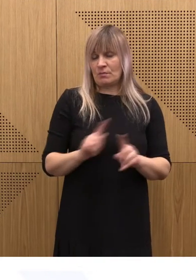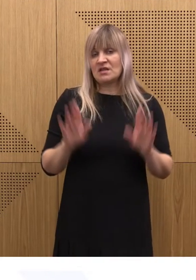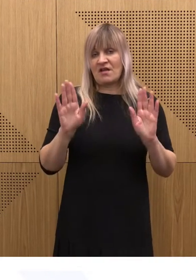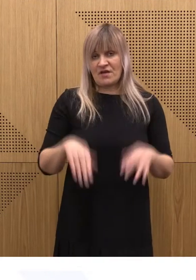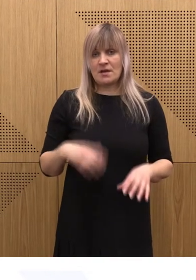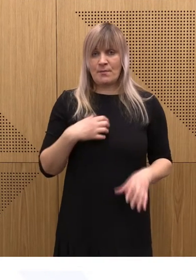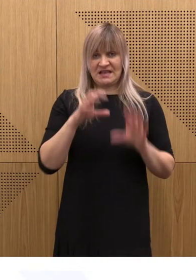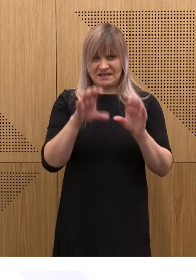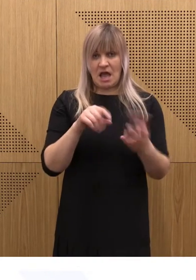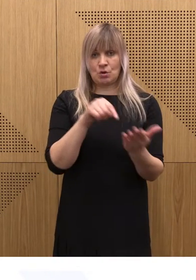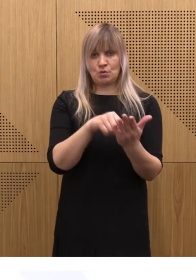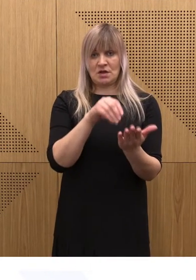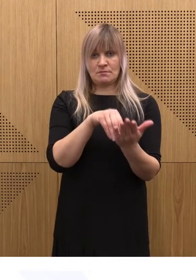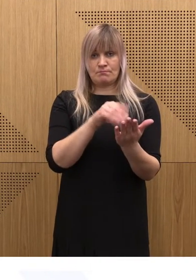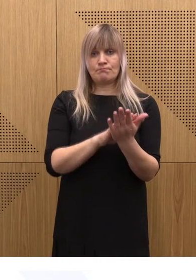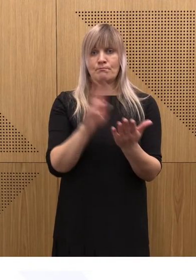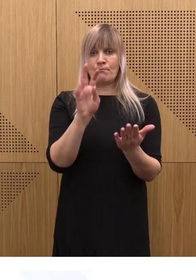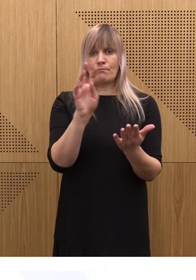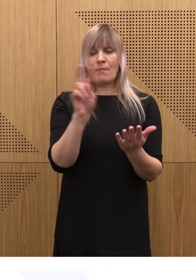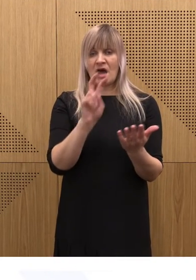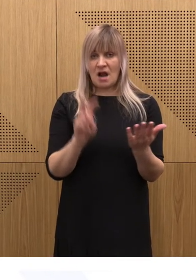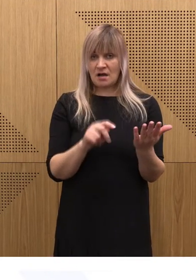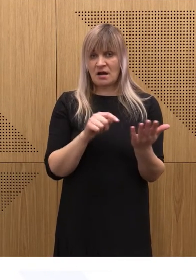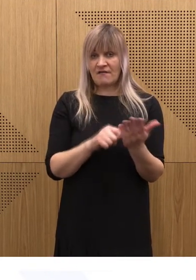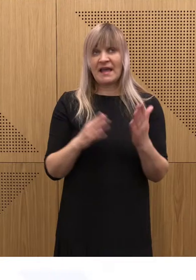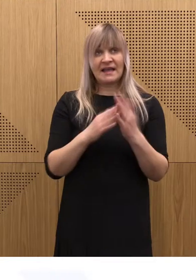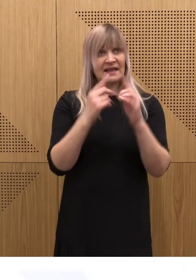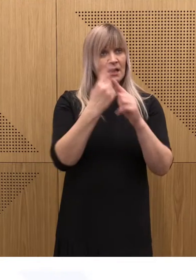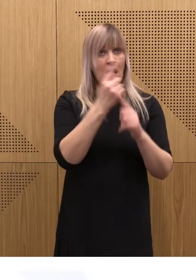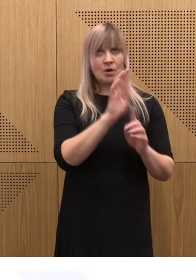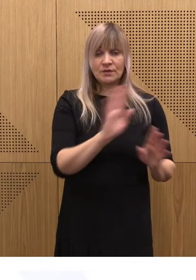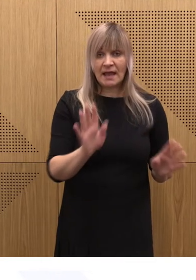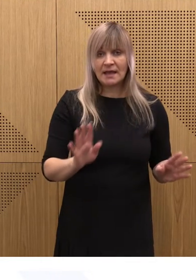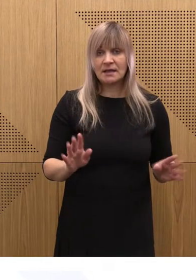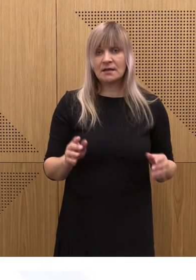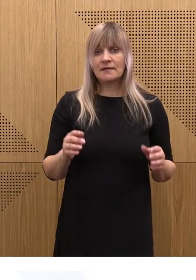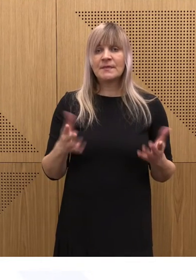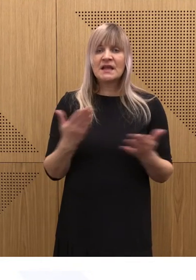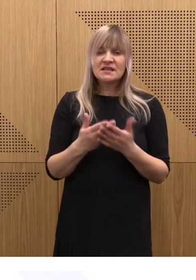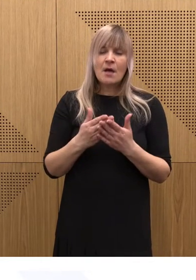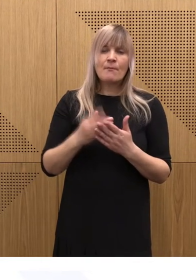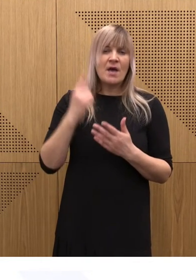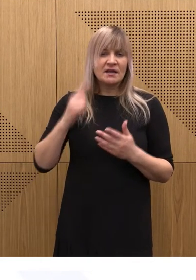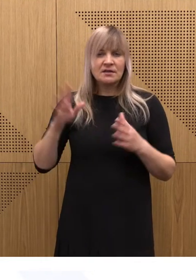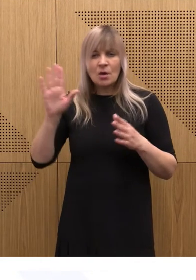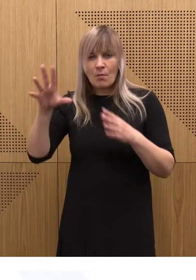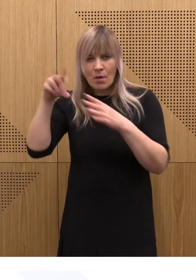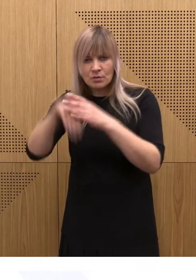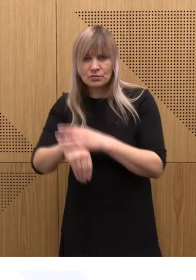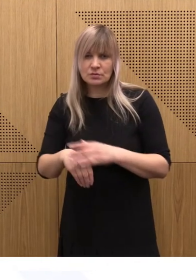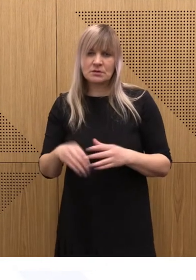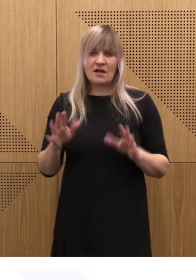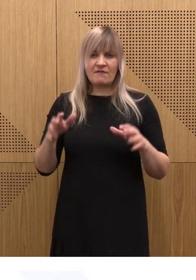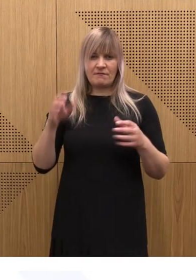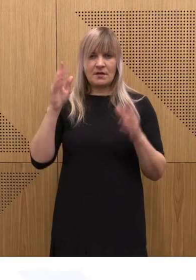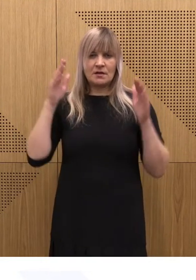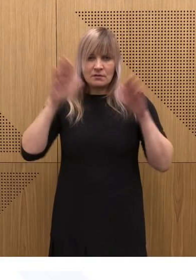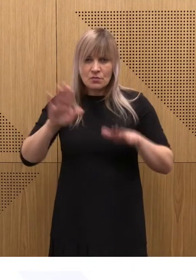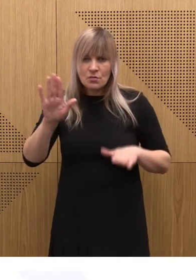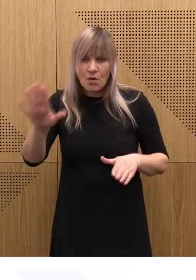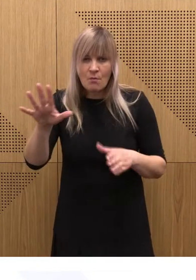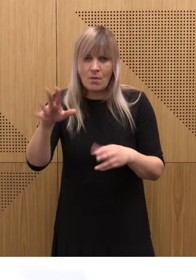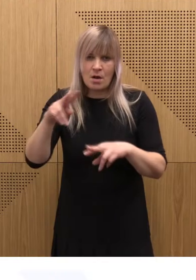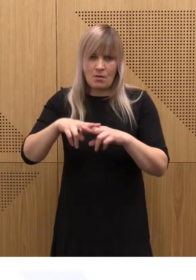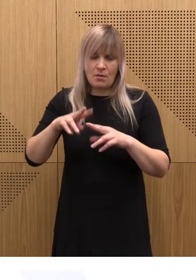See puudutab, see põhiseaduse paragraaf ei puuduta ainult kirikuid, ta puudutab ka sünagooge, hiisi, mošeeseid, templeid, mis siis